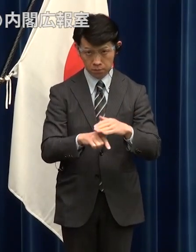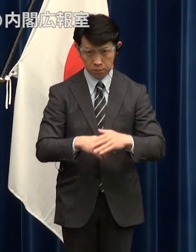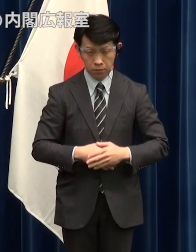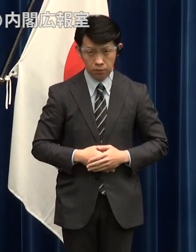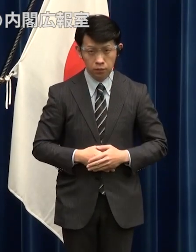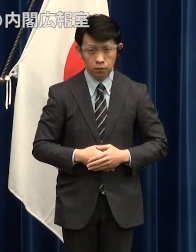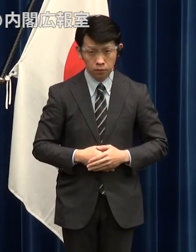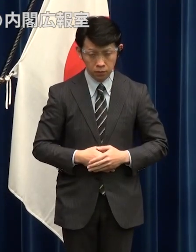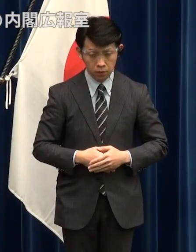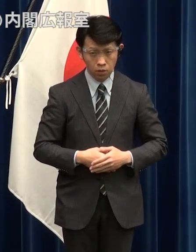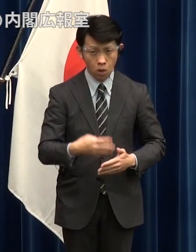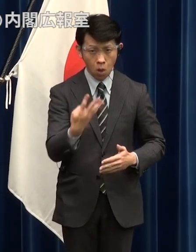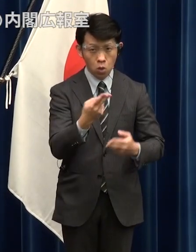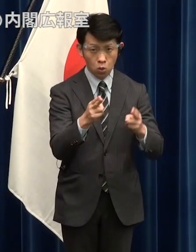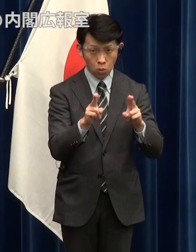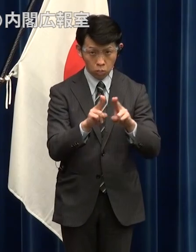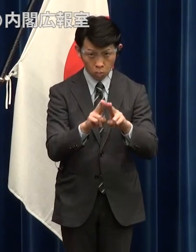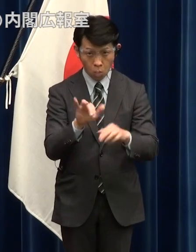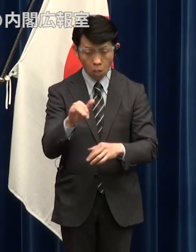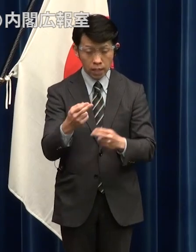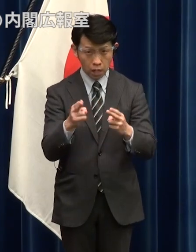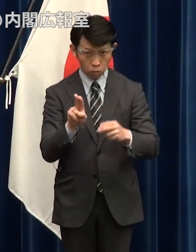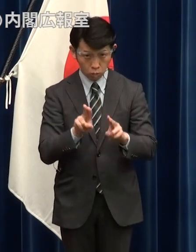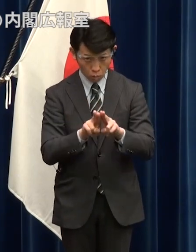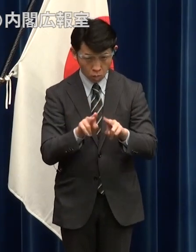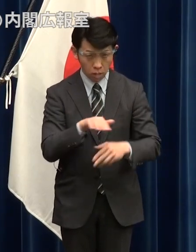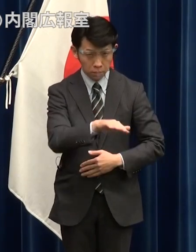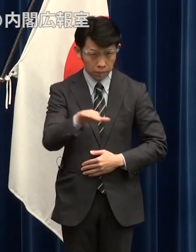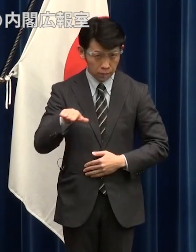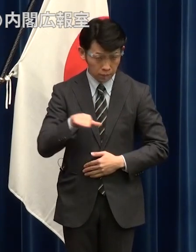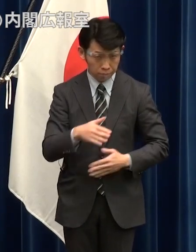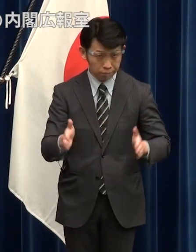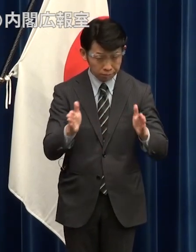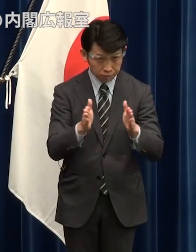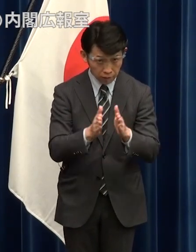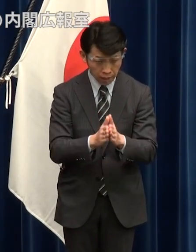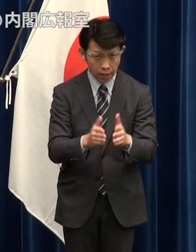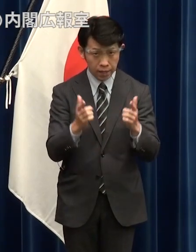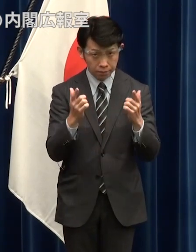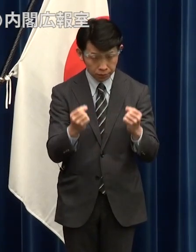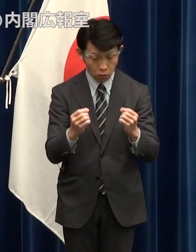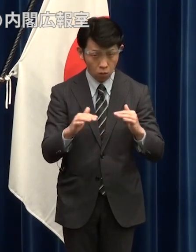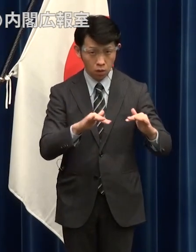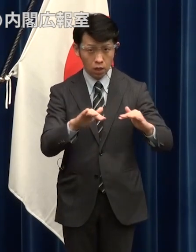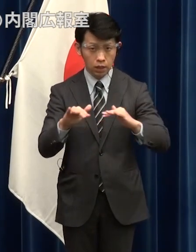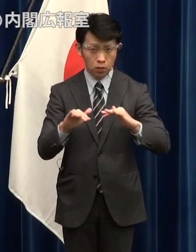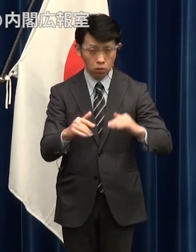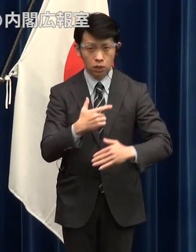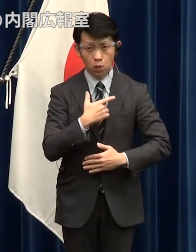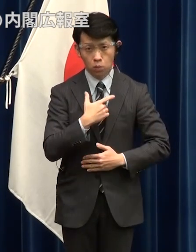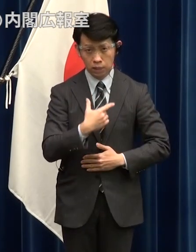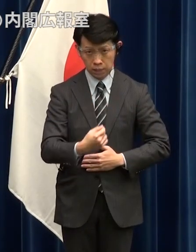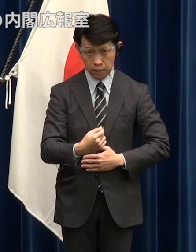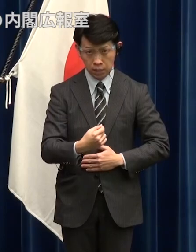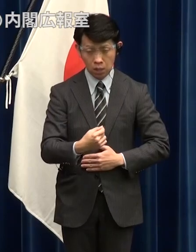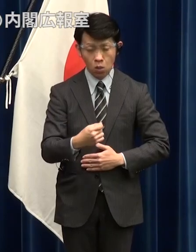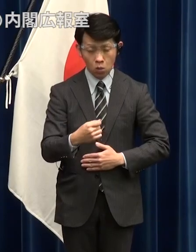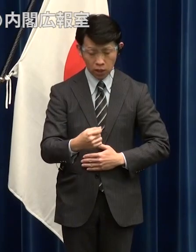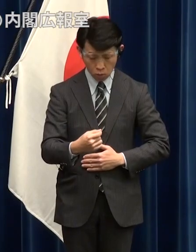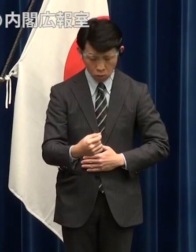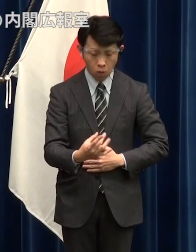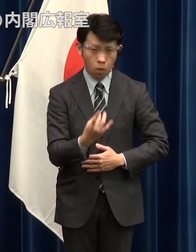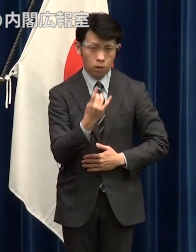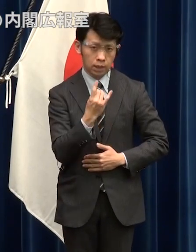与野党全体で一層活発な議論をが行われること、これを心から期待をした